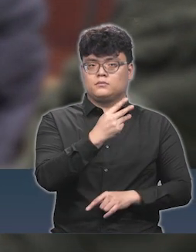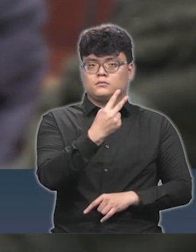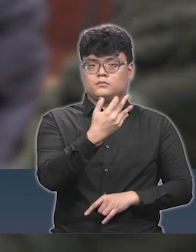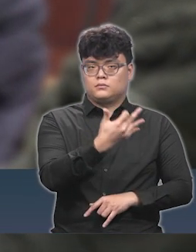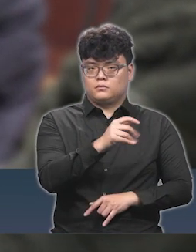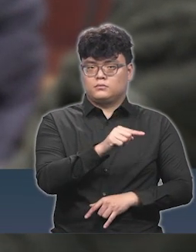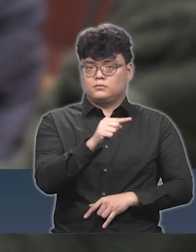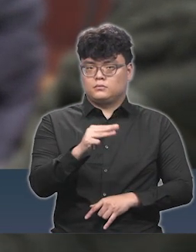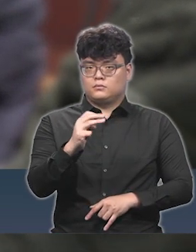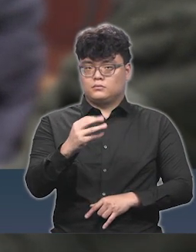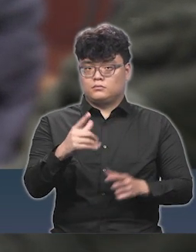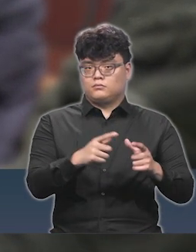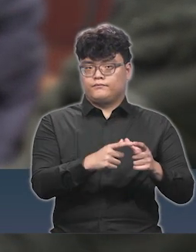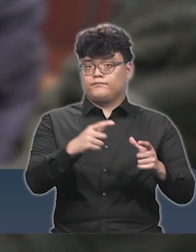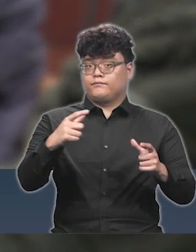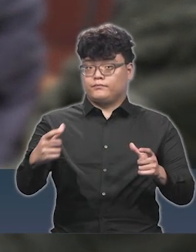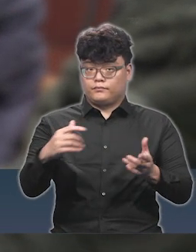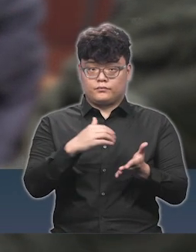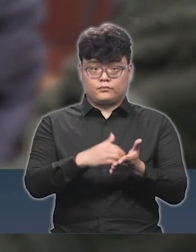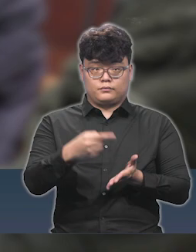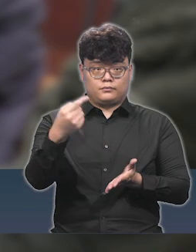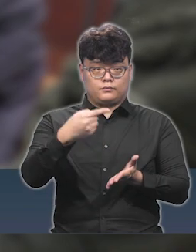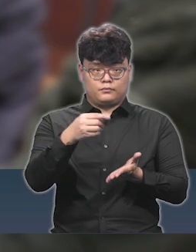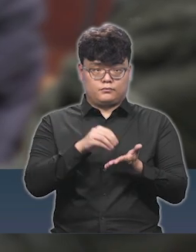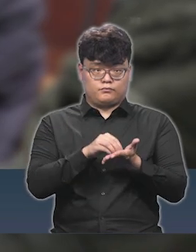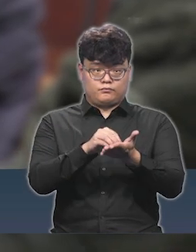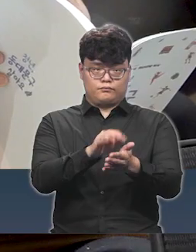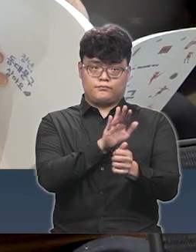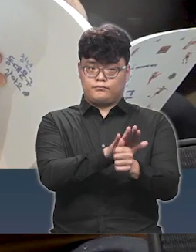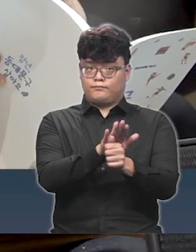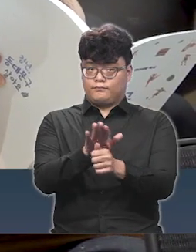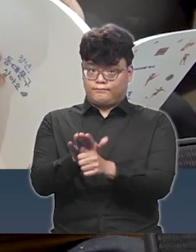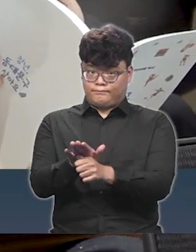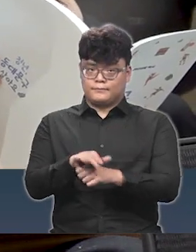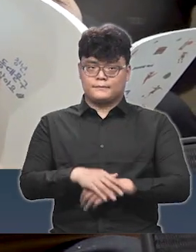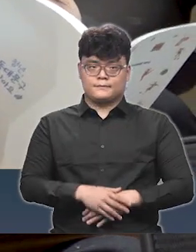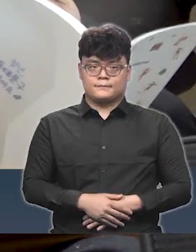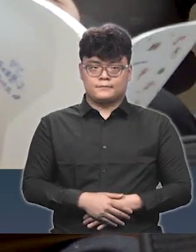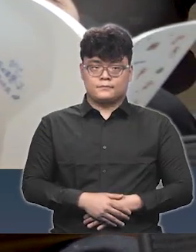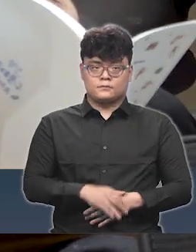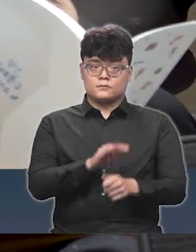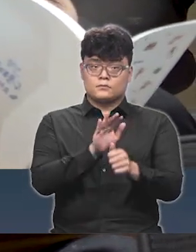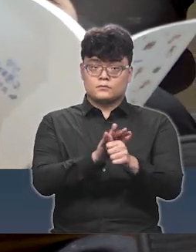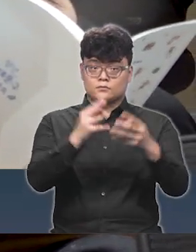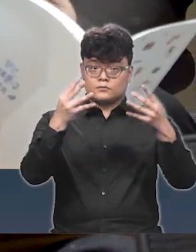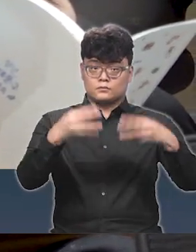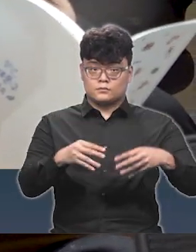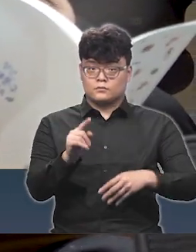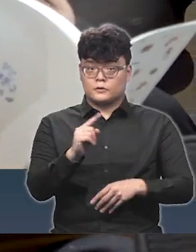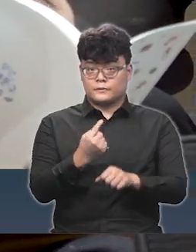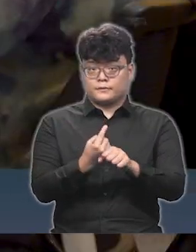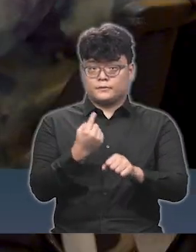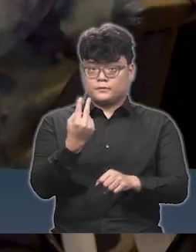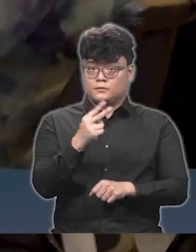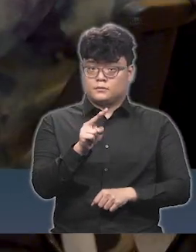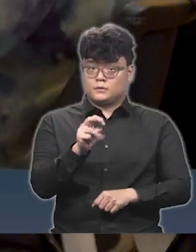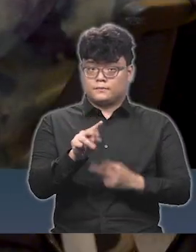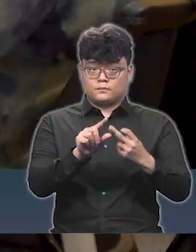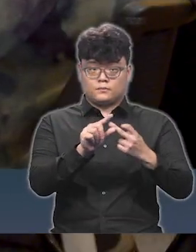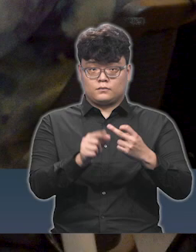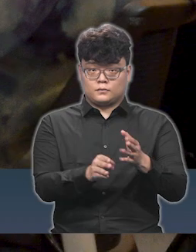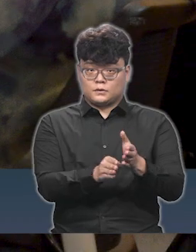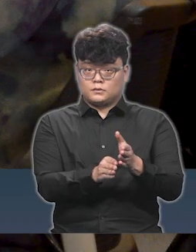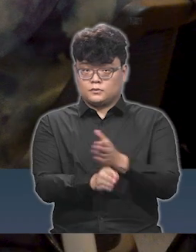39세로 확대하고 총 1000명을 지원합니다 지원 조건은 2023년 12월 이후 실시한